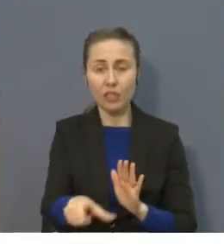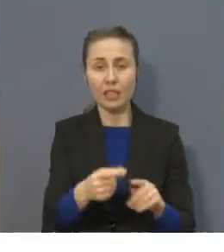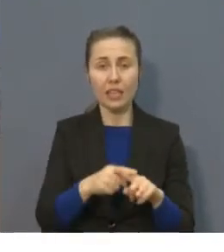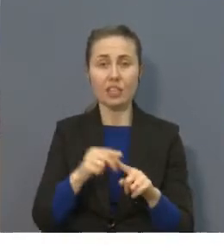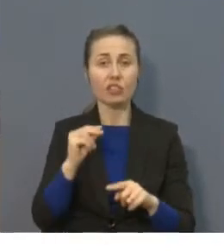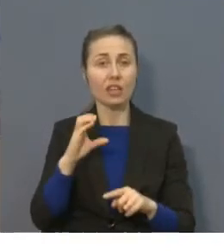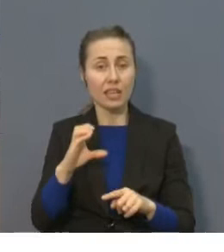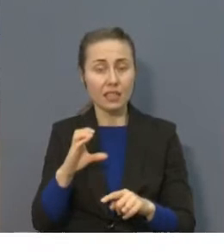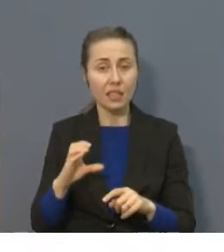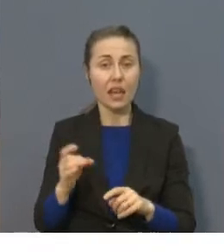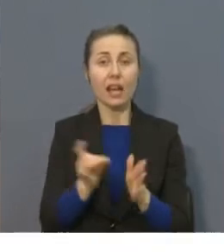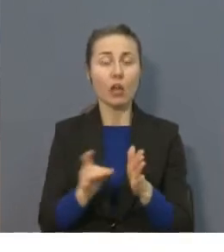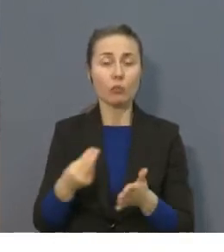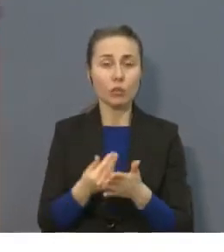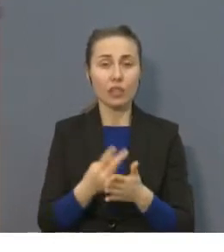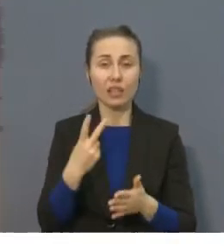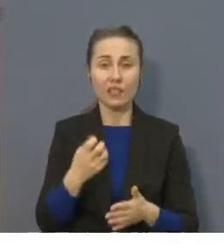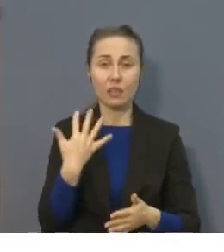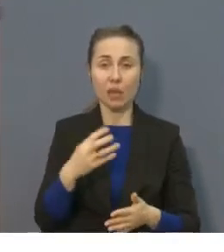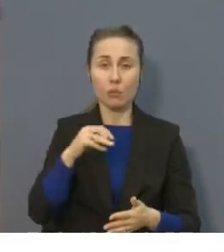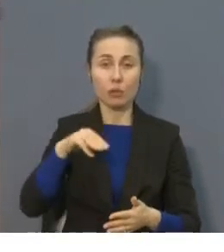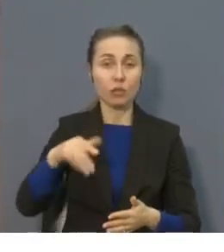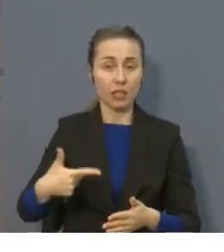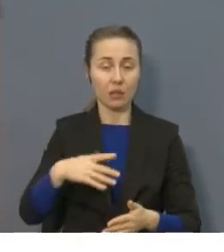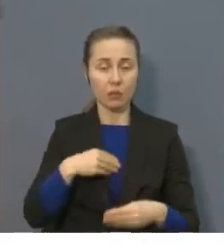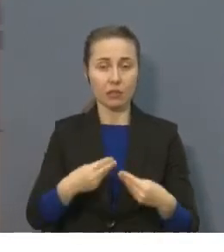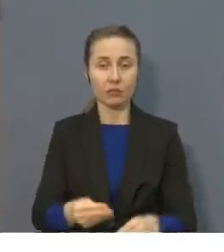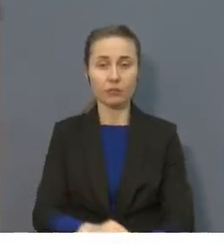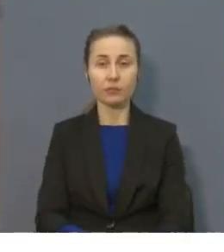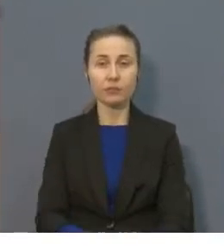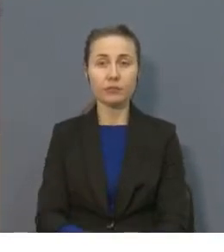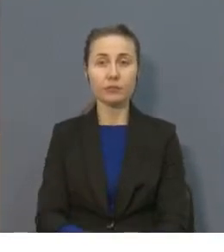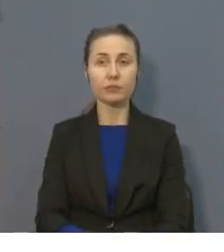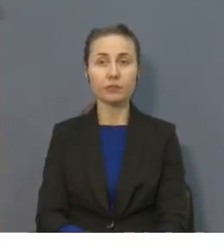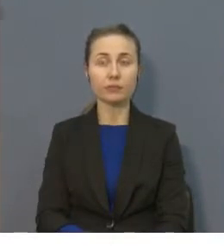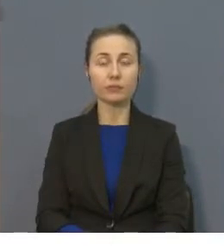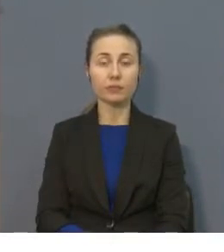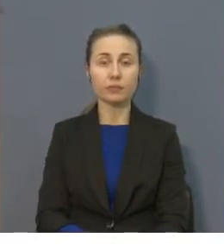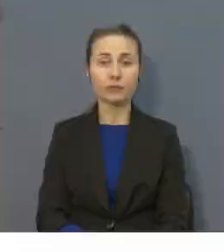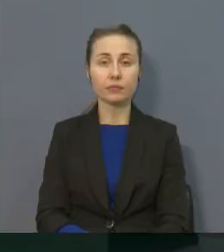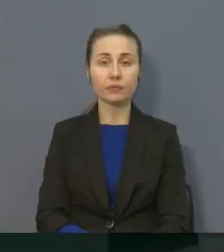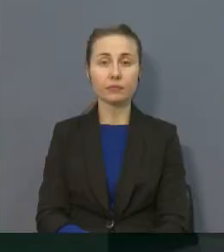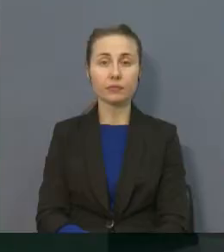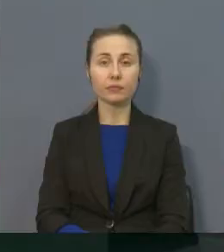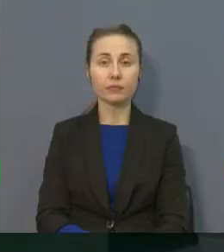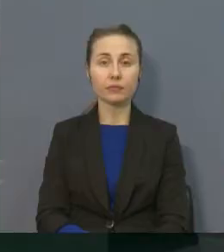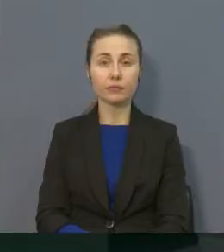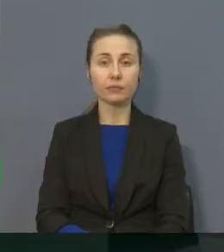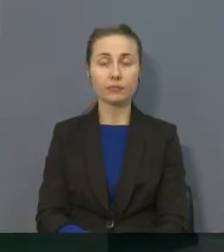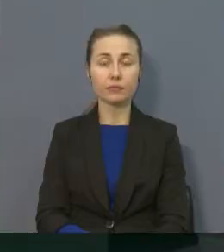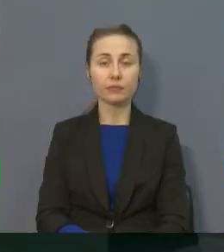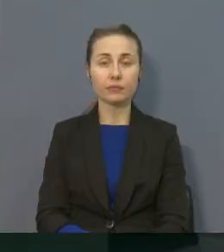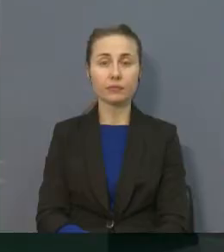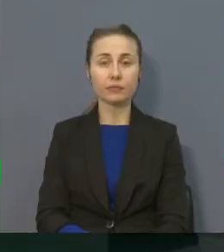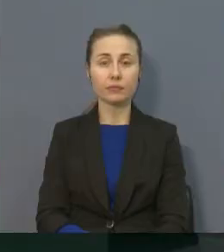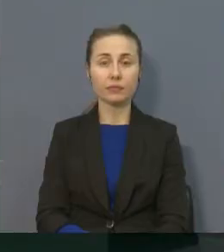бюджетте 643 миллион теңге қарастырылған. Ауғанбек Манарбекұлы, Бауыржан Смағұлов, Алмас Садуақасов, Көкше ақпарат. Ақмола